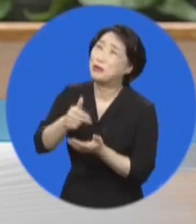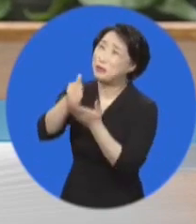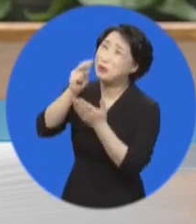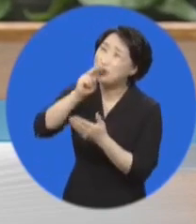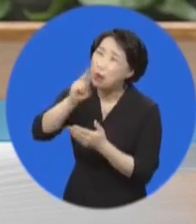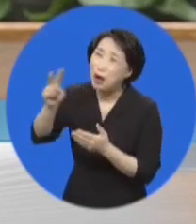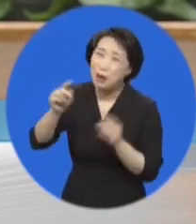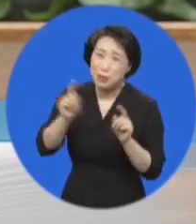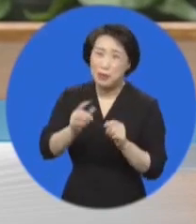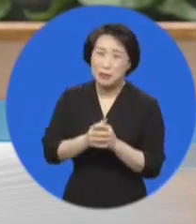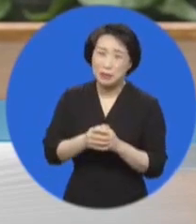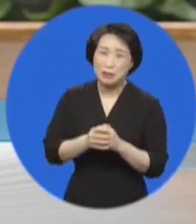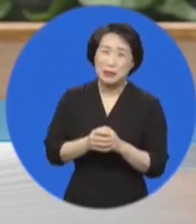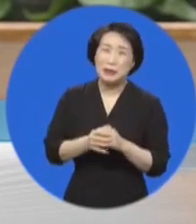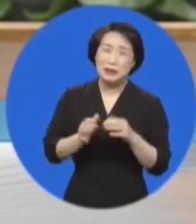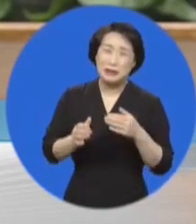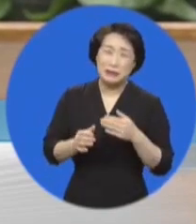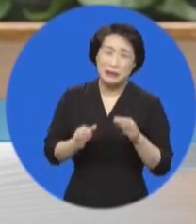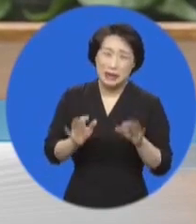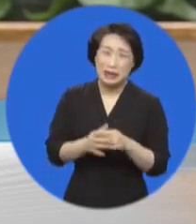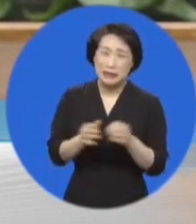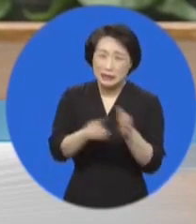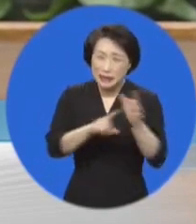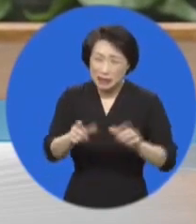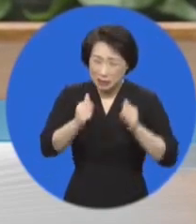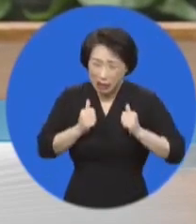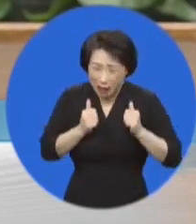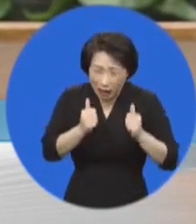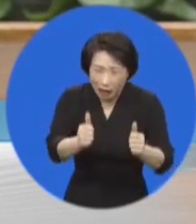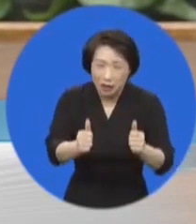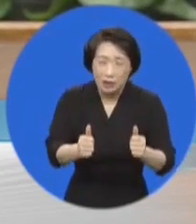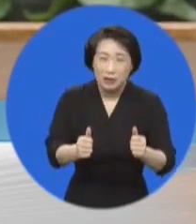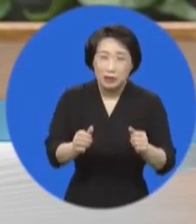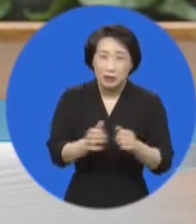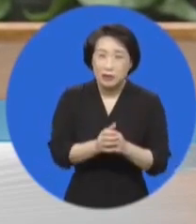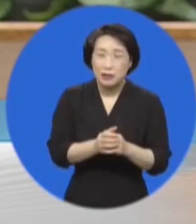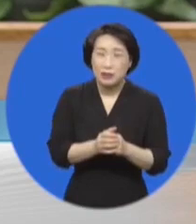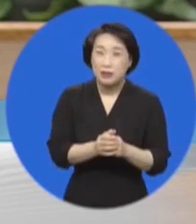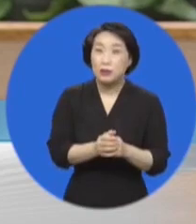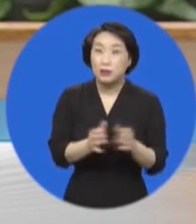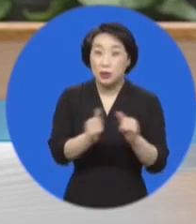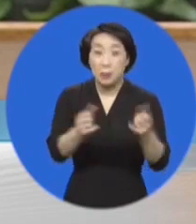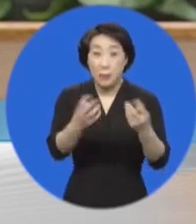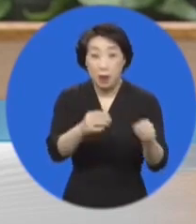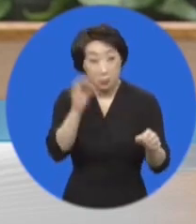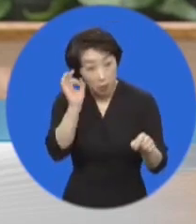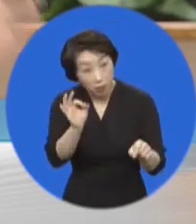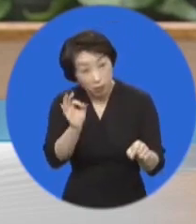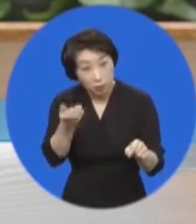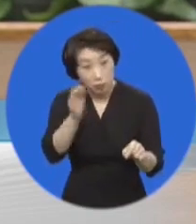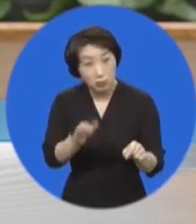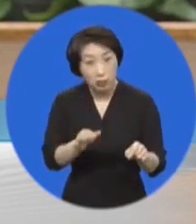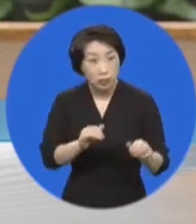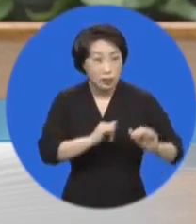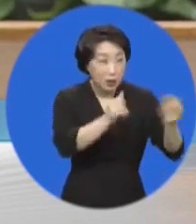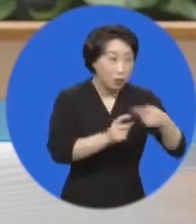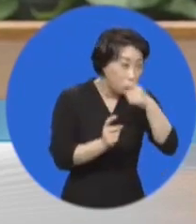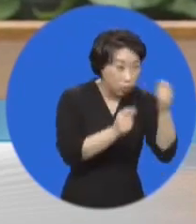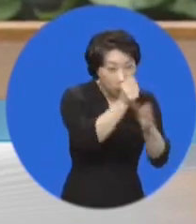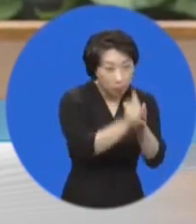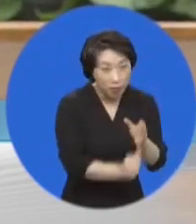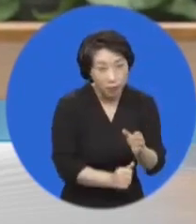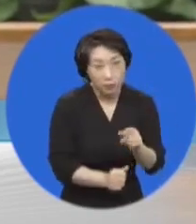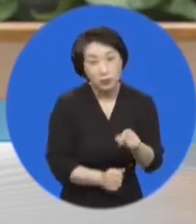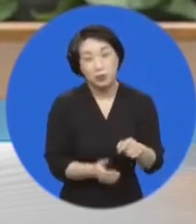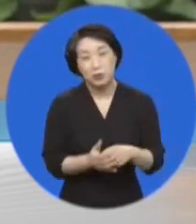하면서 얼마나 몸부림치며 신앙생활을 잘해보려고 분들이 많이 있습니까? 근데 세상의 유혹에